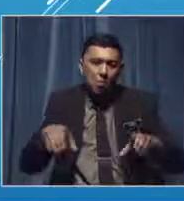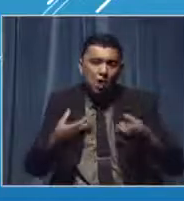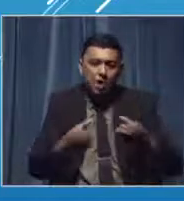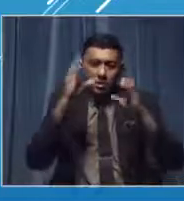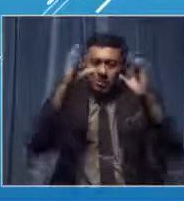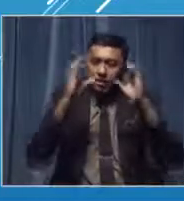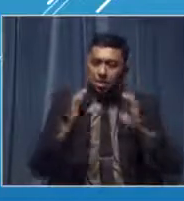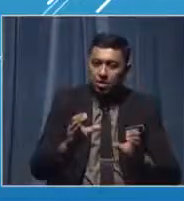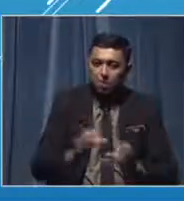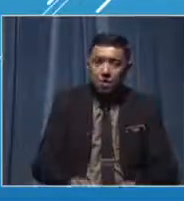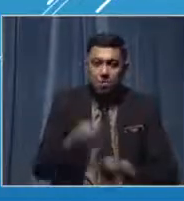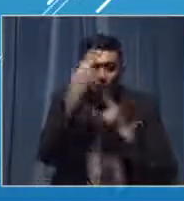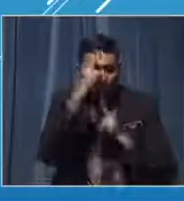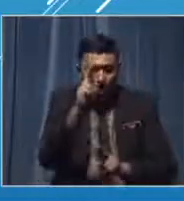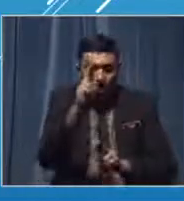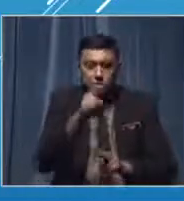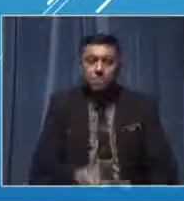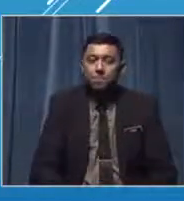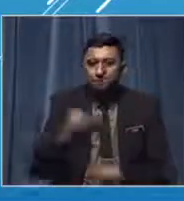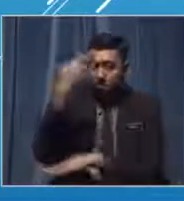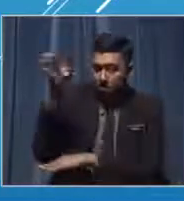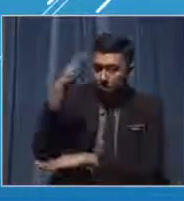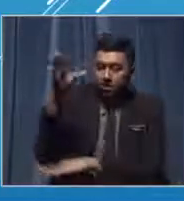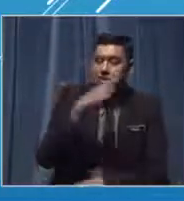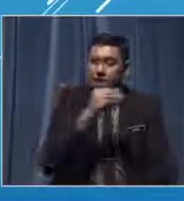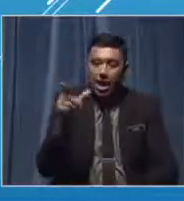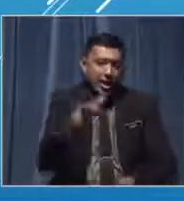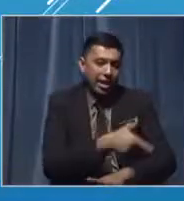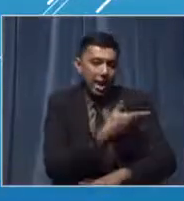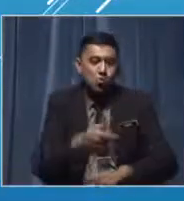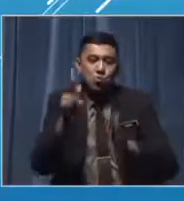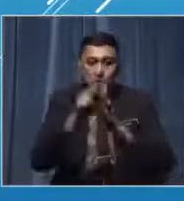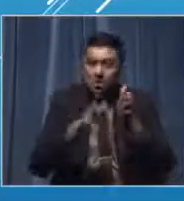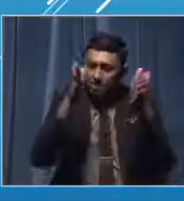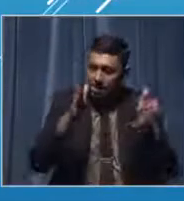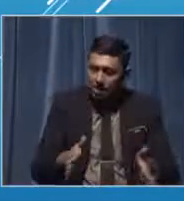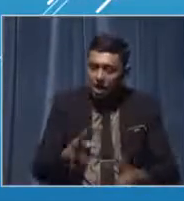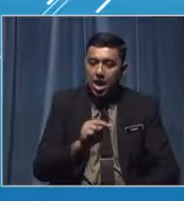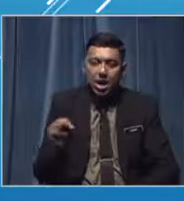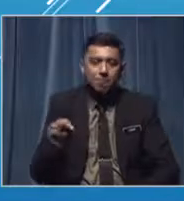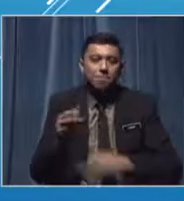mengaplikasikan cara-cara menghormati bendera dan lagu kebangsaan Malaysia.